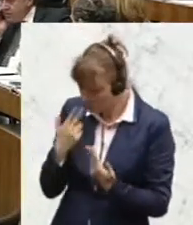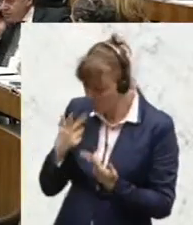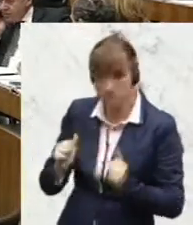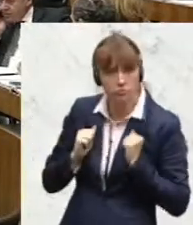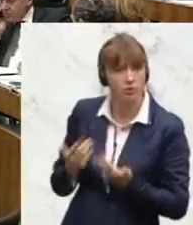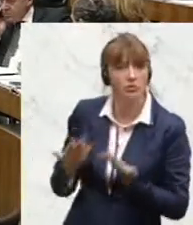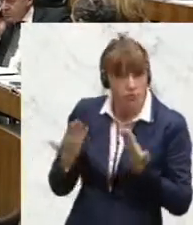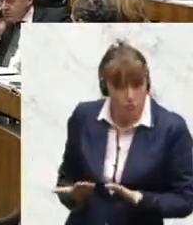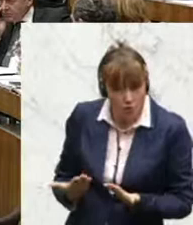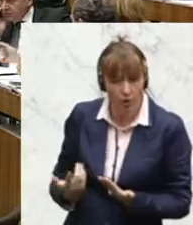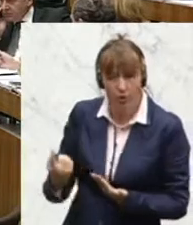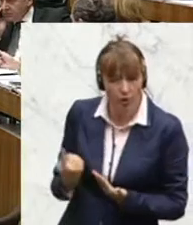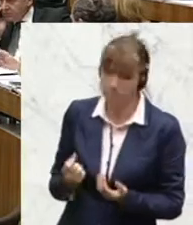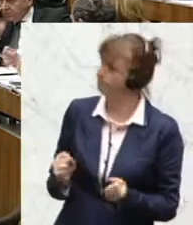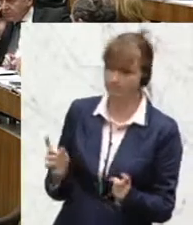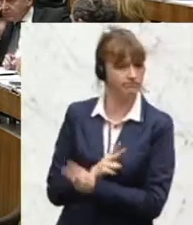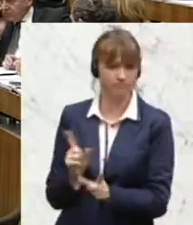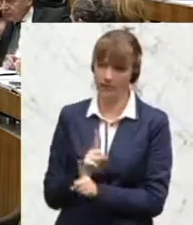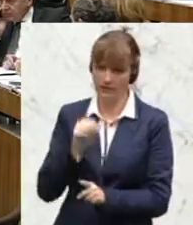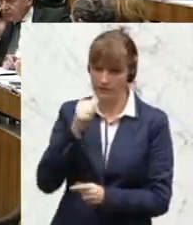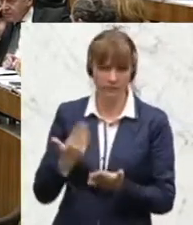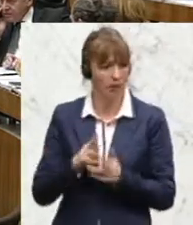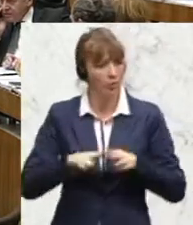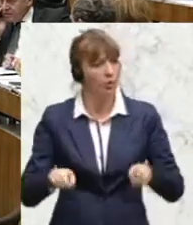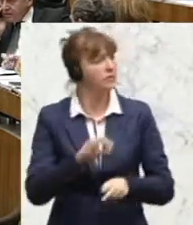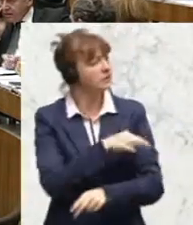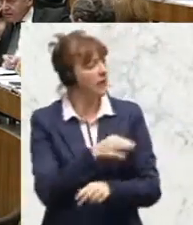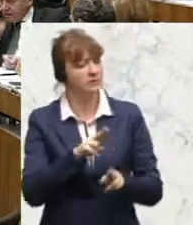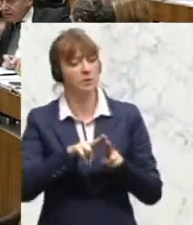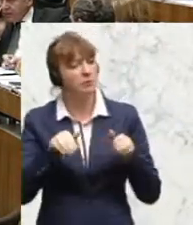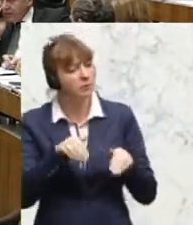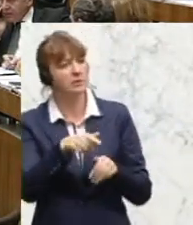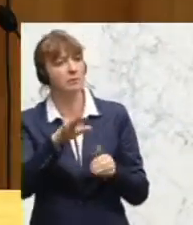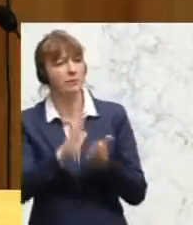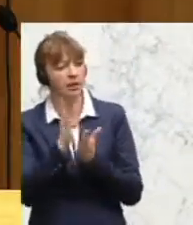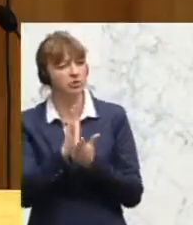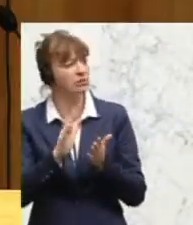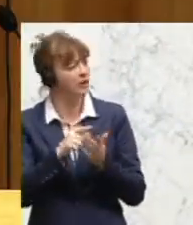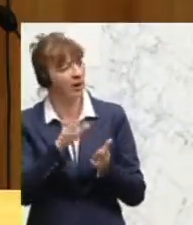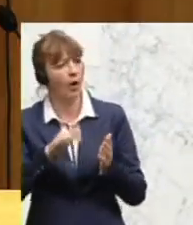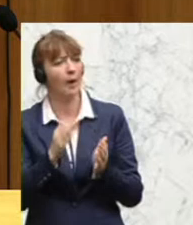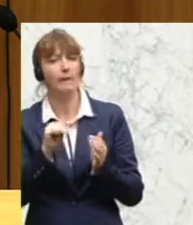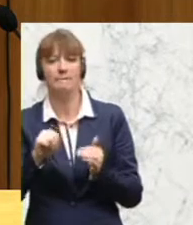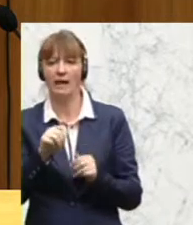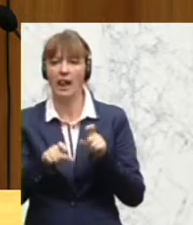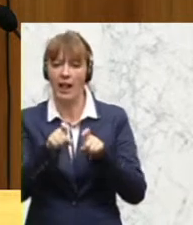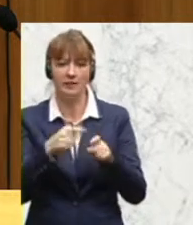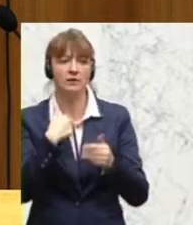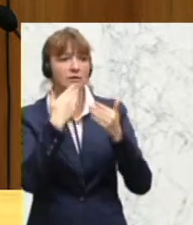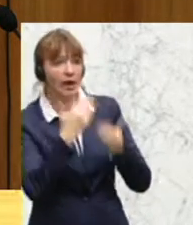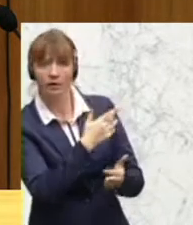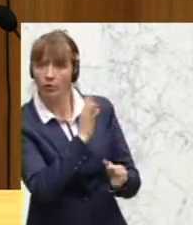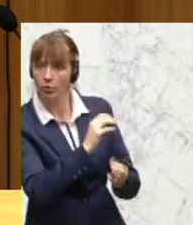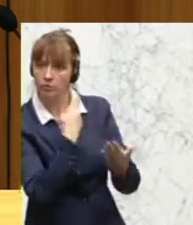einfach nicht passieren. Ich bin unserem Vizekanzler und den Bundesministern Brandstätter, Kurz und Mikl Leitbar sehr dankbar für die guten Vorschläge, die sie zur richtigen